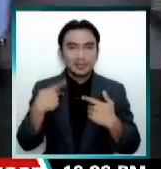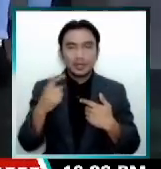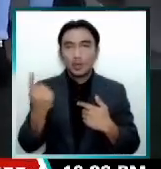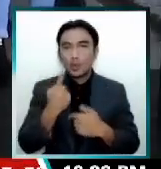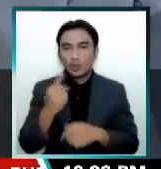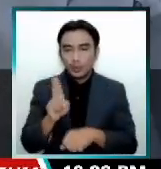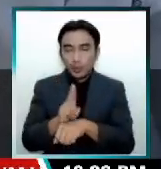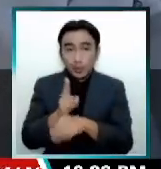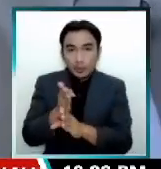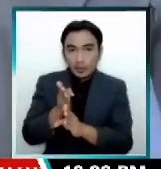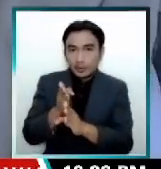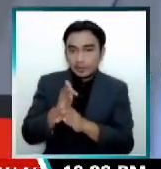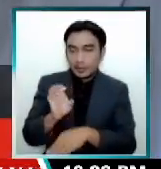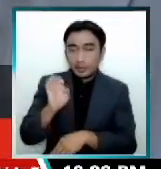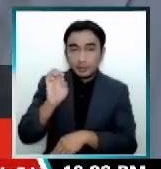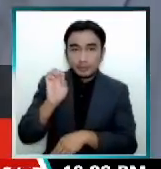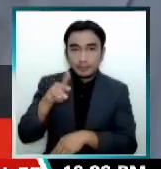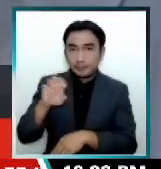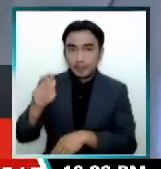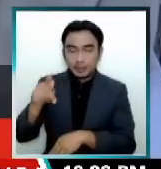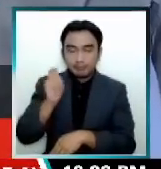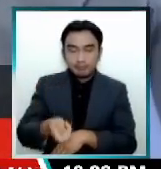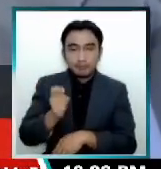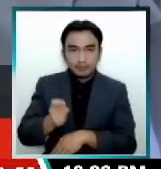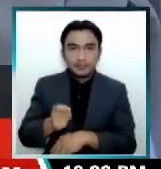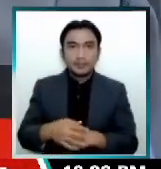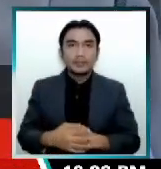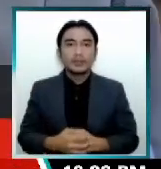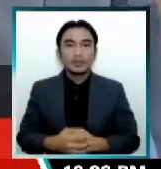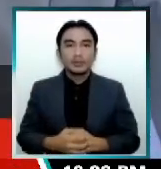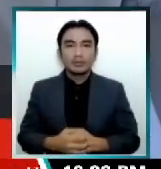na pambayad. Hindi nung magantay ma'am ng,